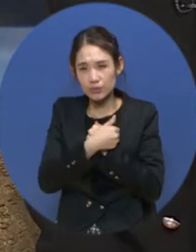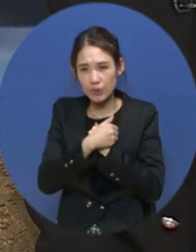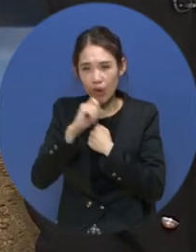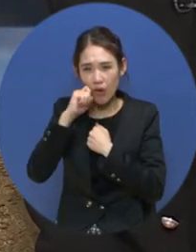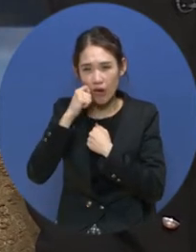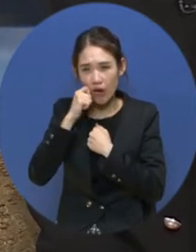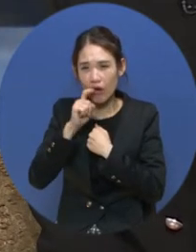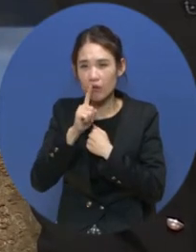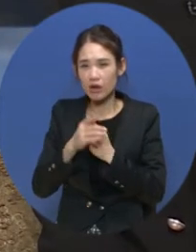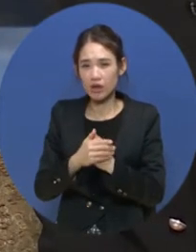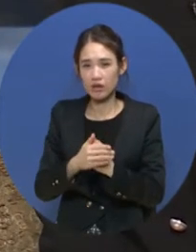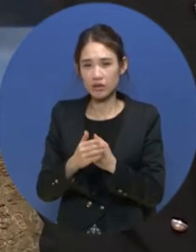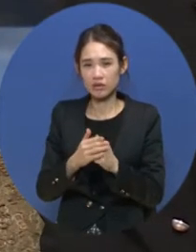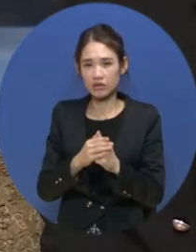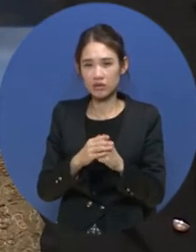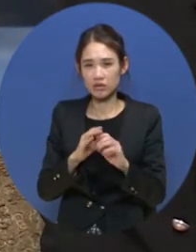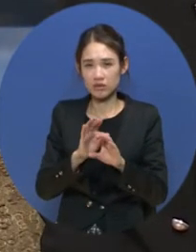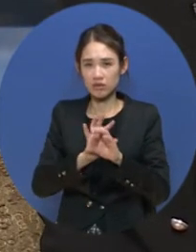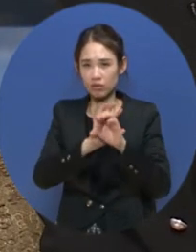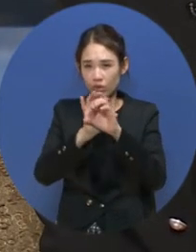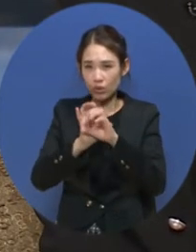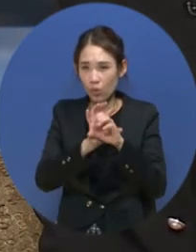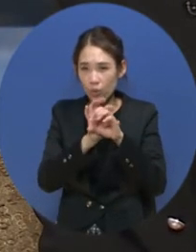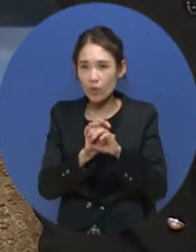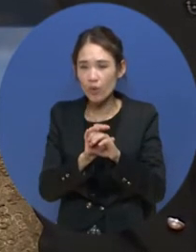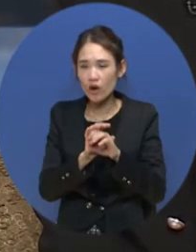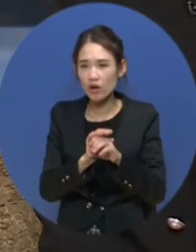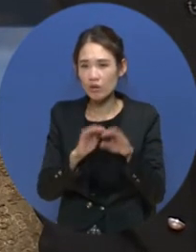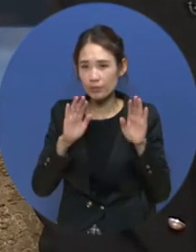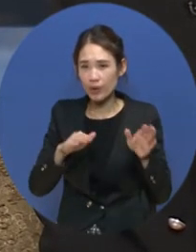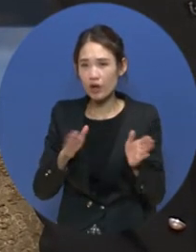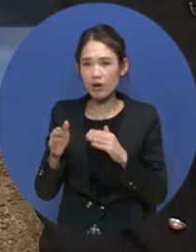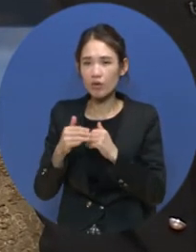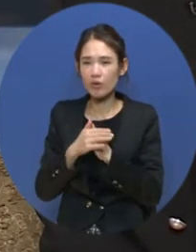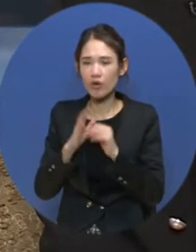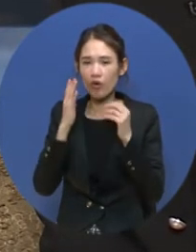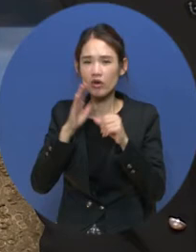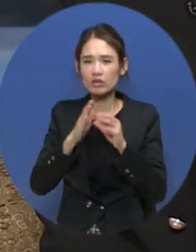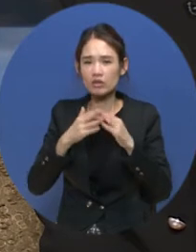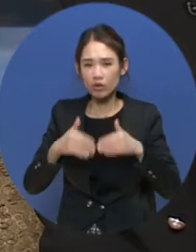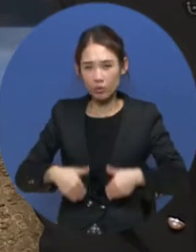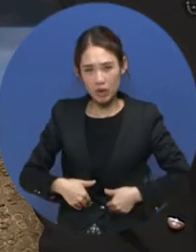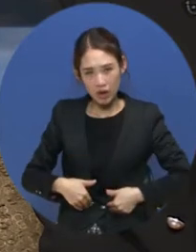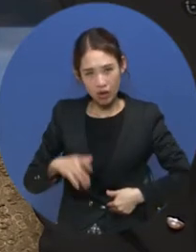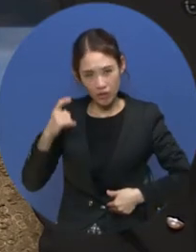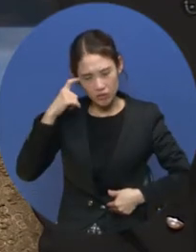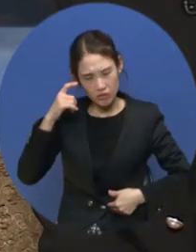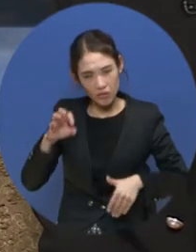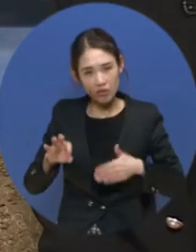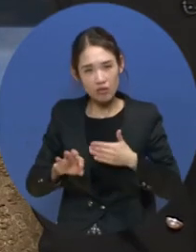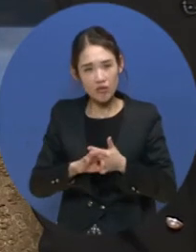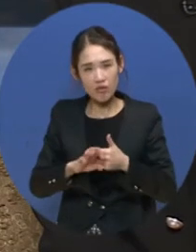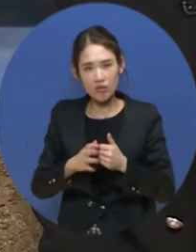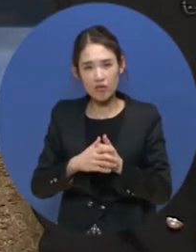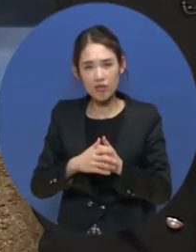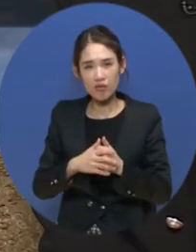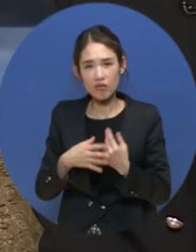그러면 코로나가 진정이 되면 뭐 어린이집이 필요 없는 게 아니지 않습니까? 근데 그때 가서 다시 이거를 뭐